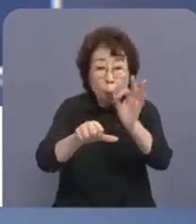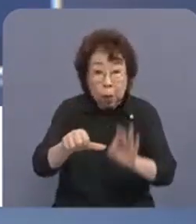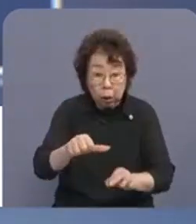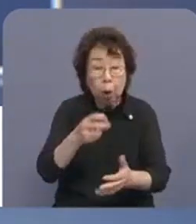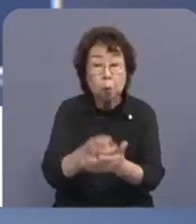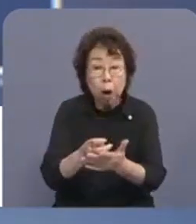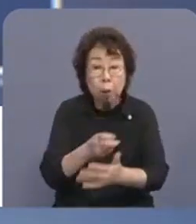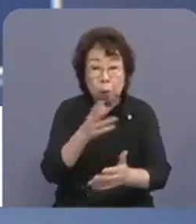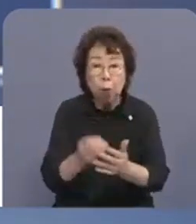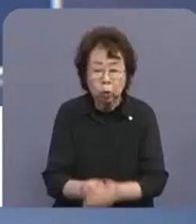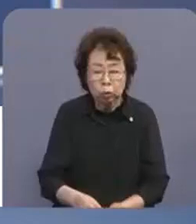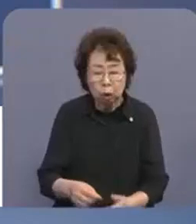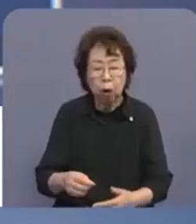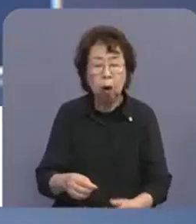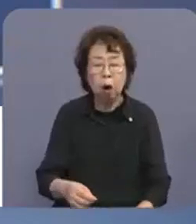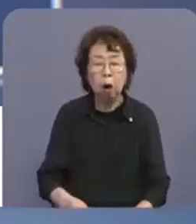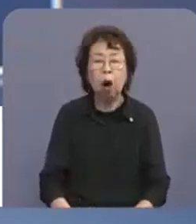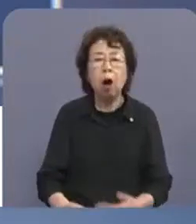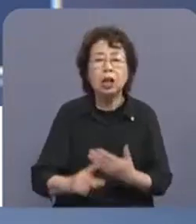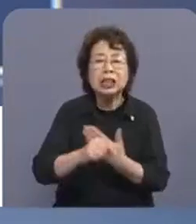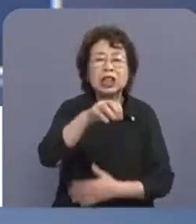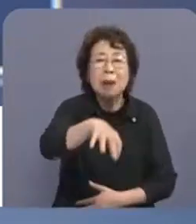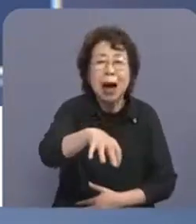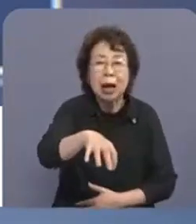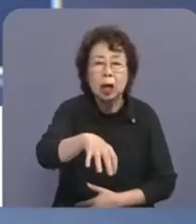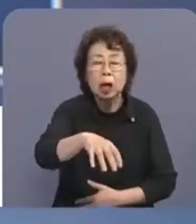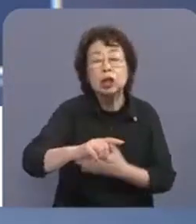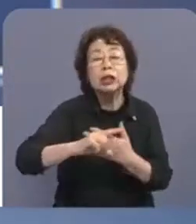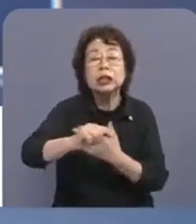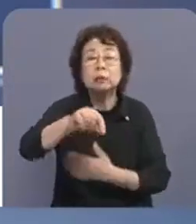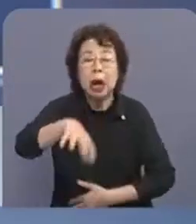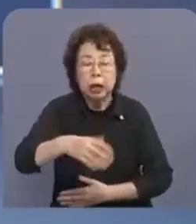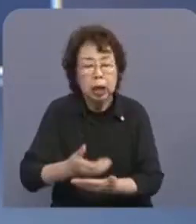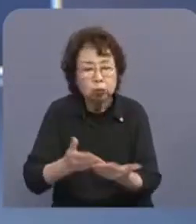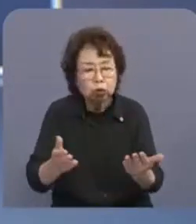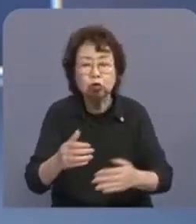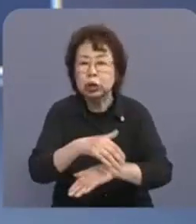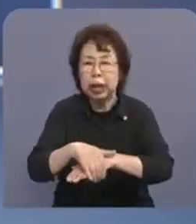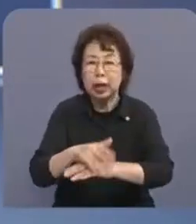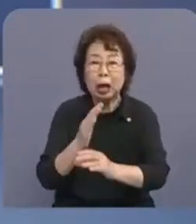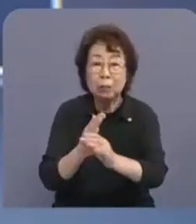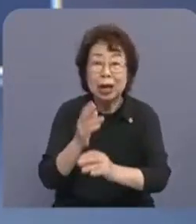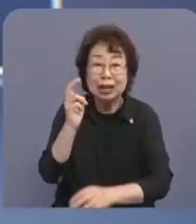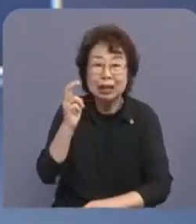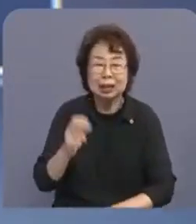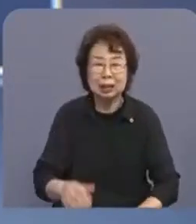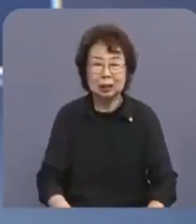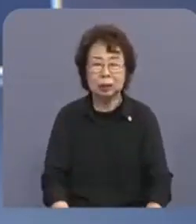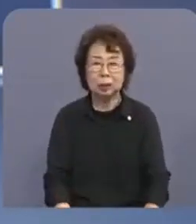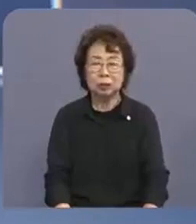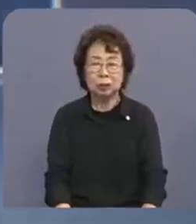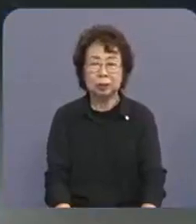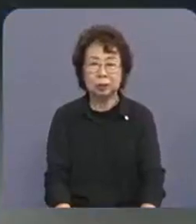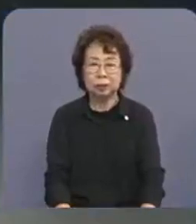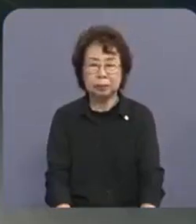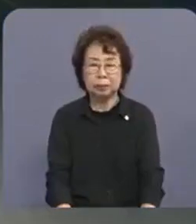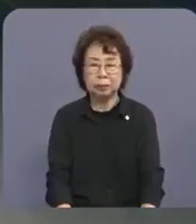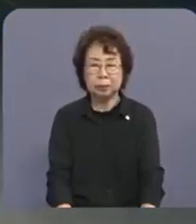제도가 지방투자 확대로 이어질 것으로 내다봤습니다. 보도에 최재훈 기자입니다.